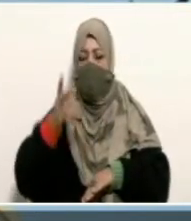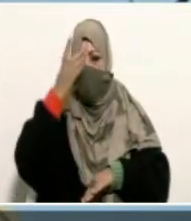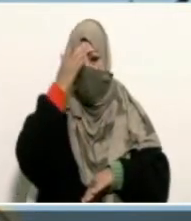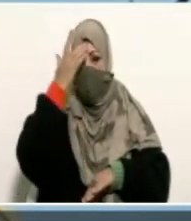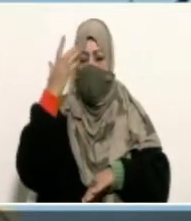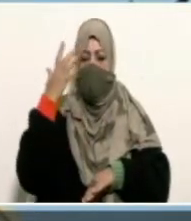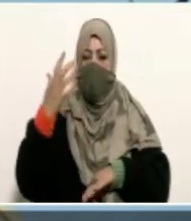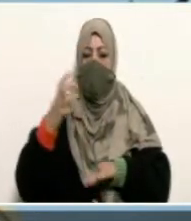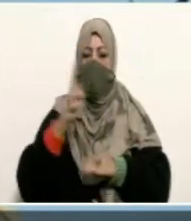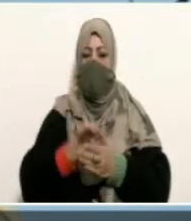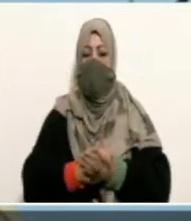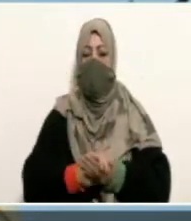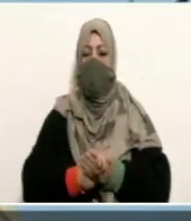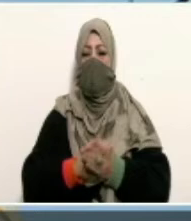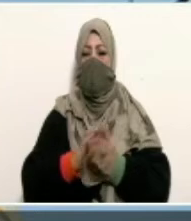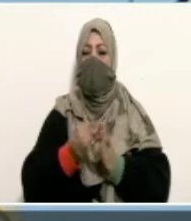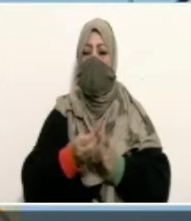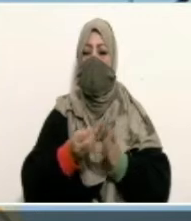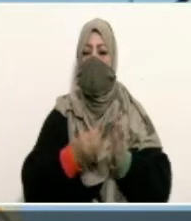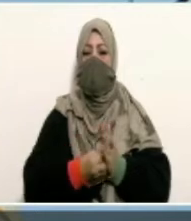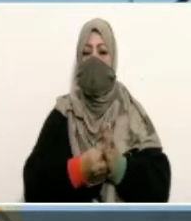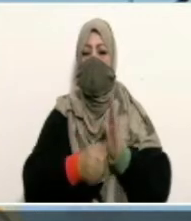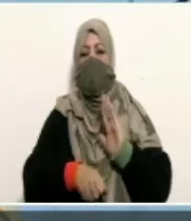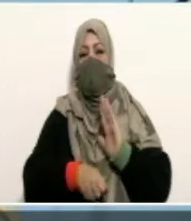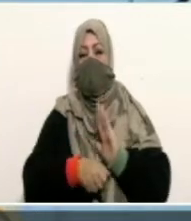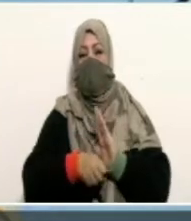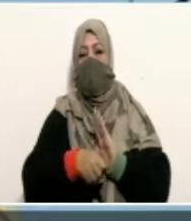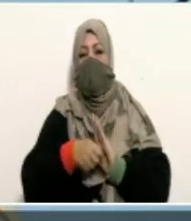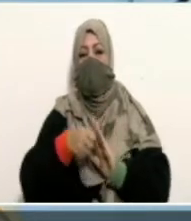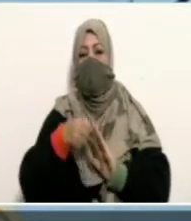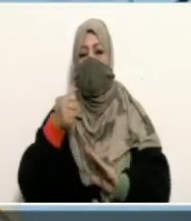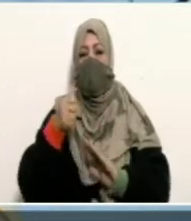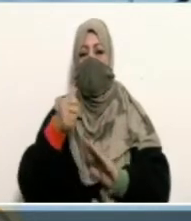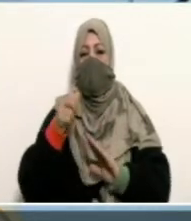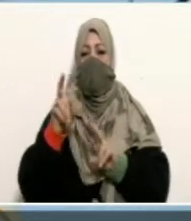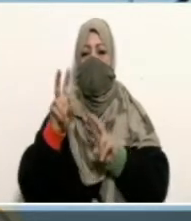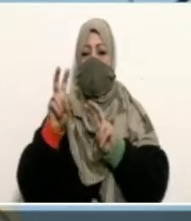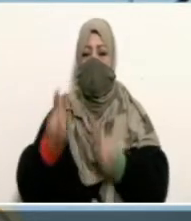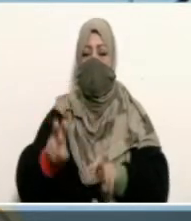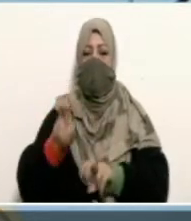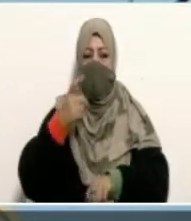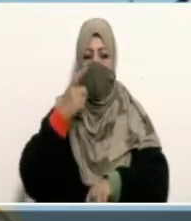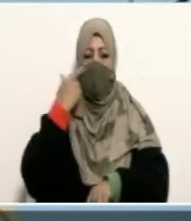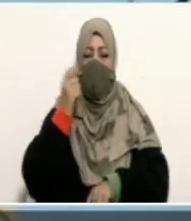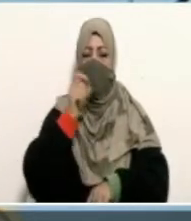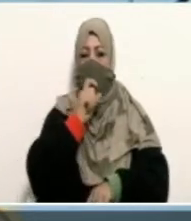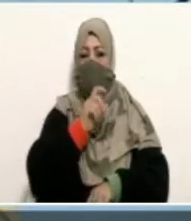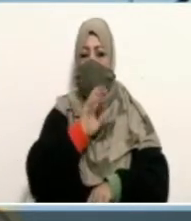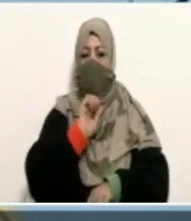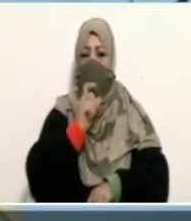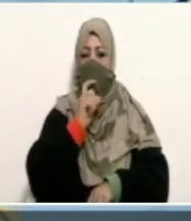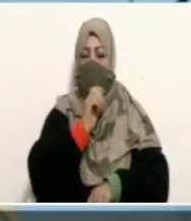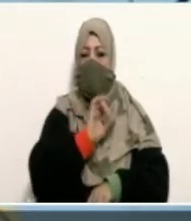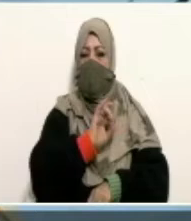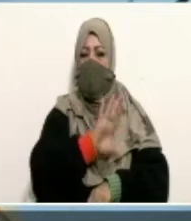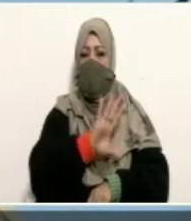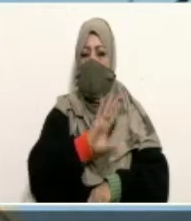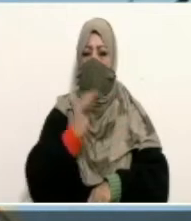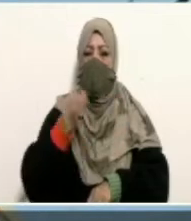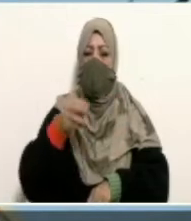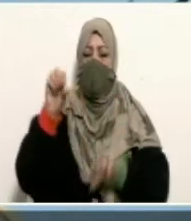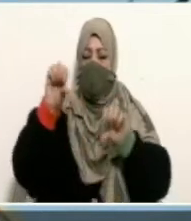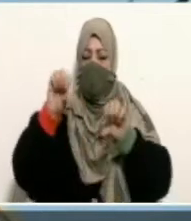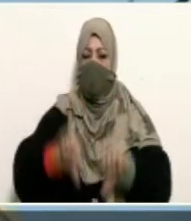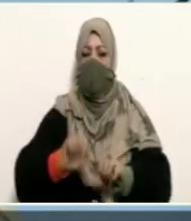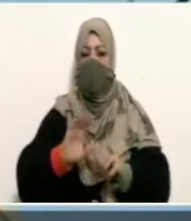يعني التحبيس على الذكور دون الإناث. وكذلك نص الشيخ خليل على بطلانه بعض الوقوع وبطل بجعله